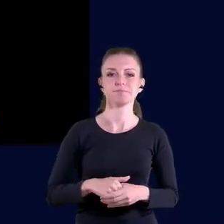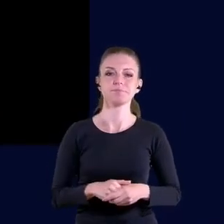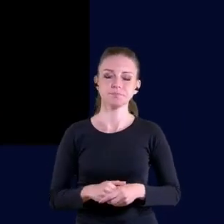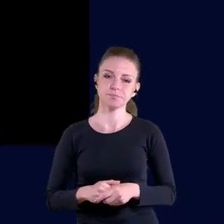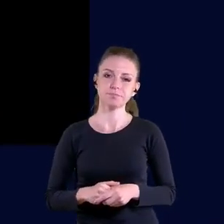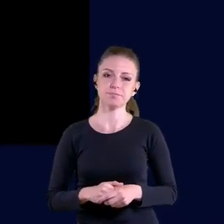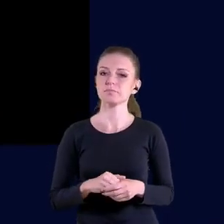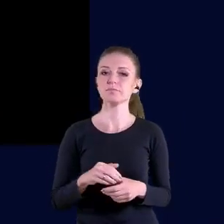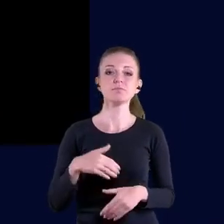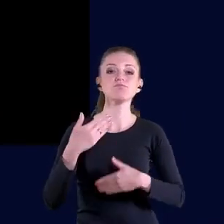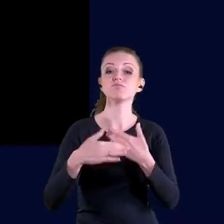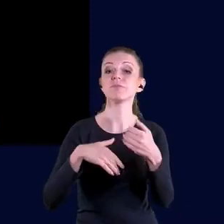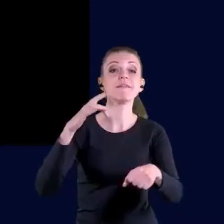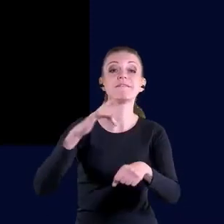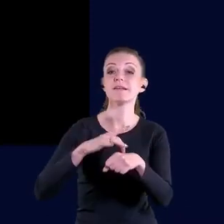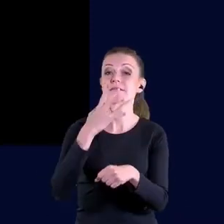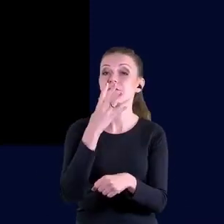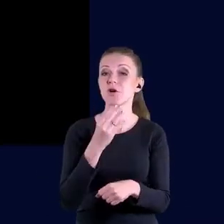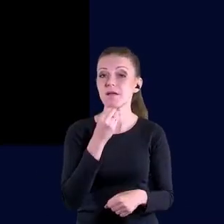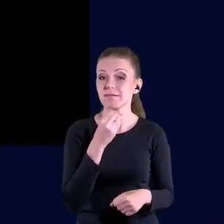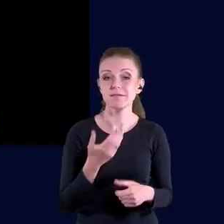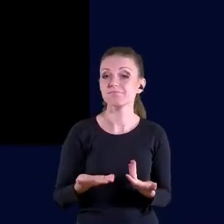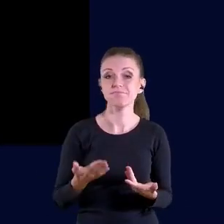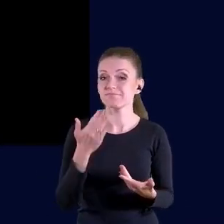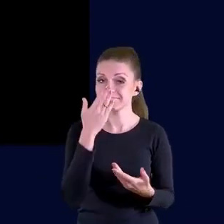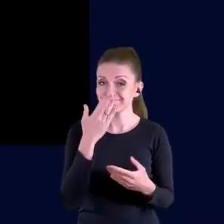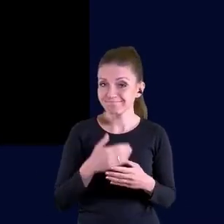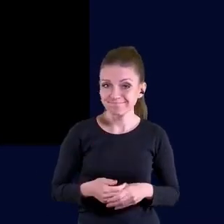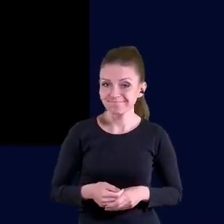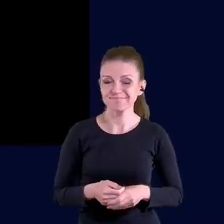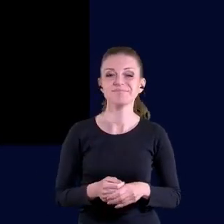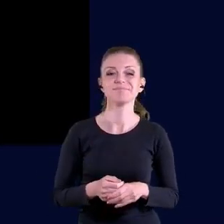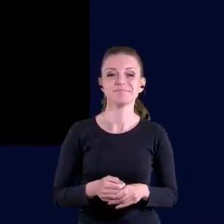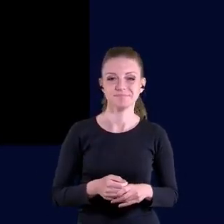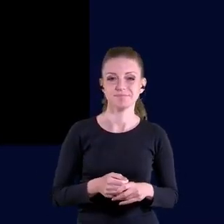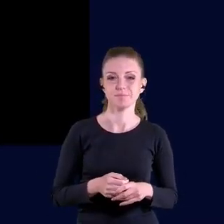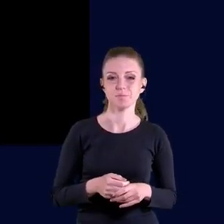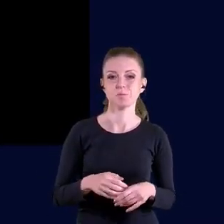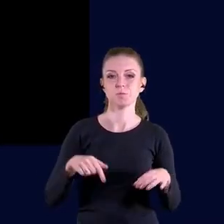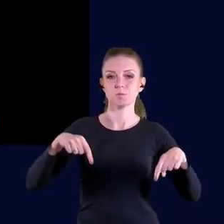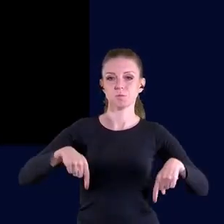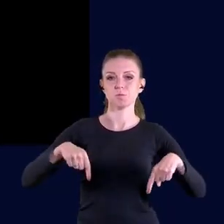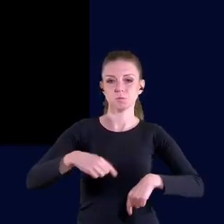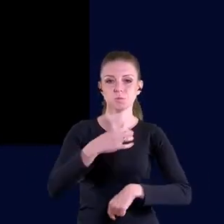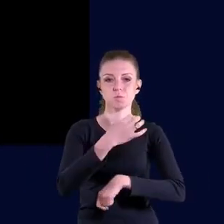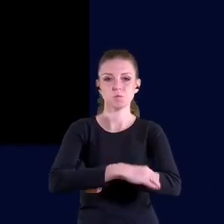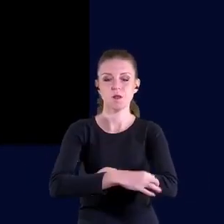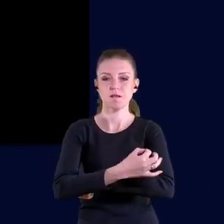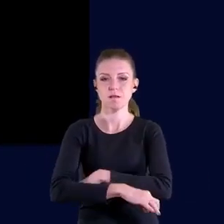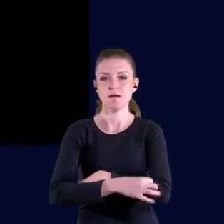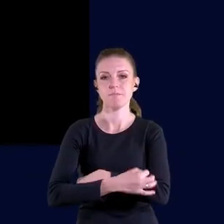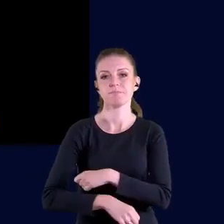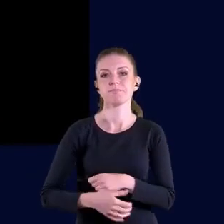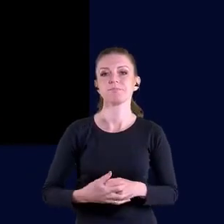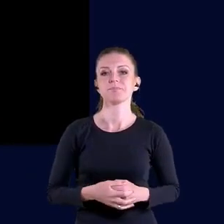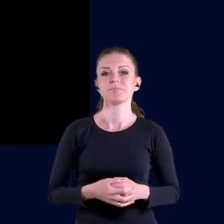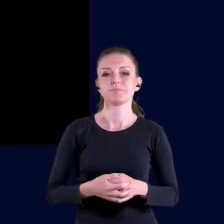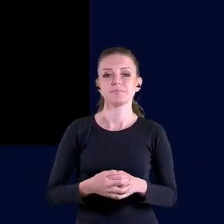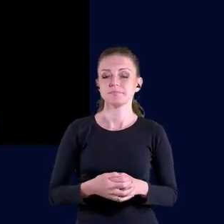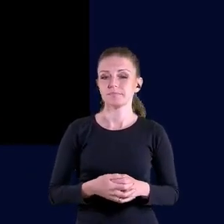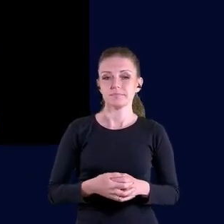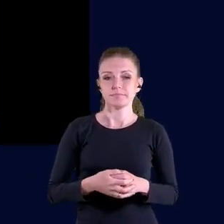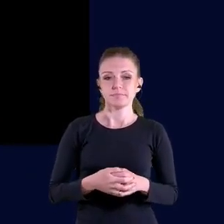przechodzę do wyników a tak jak Państwo widzą u nas na uczelni najbardziej